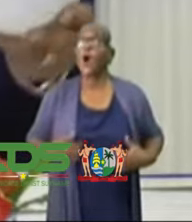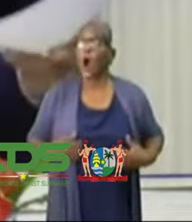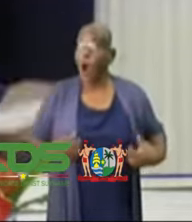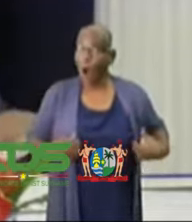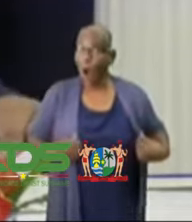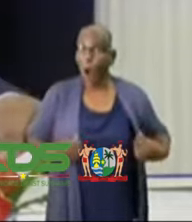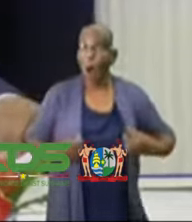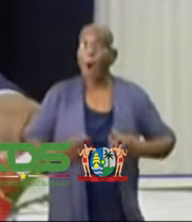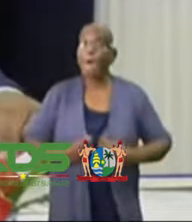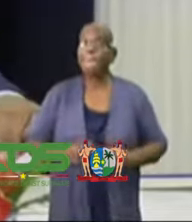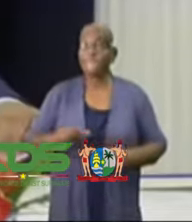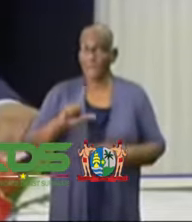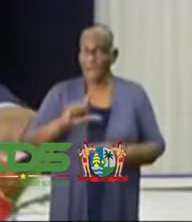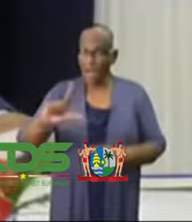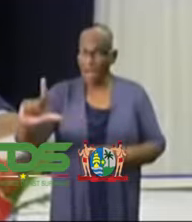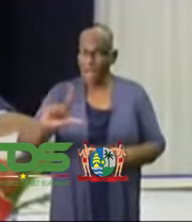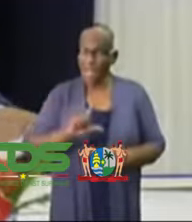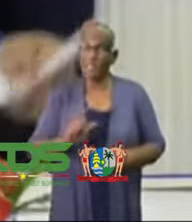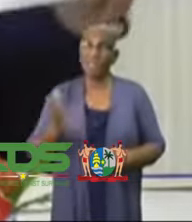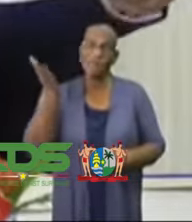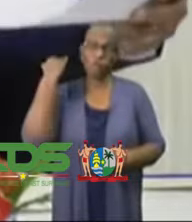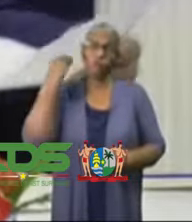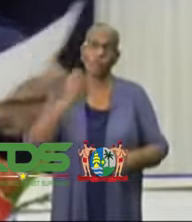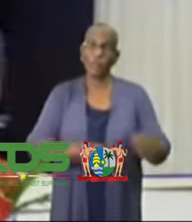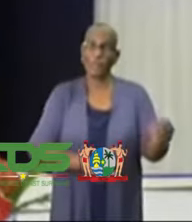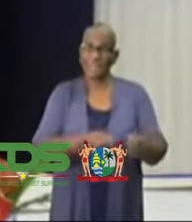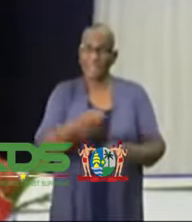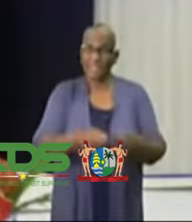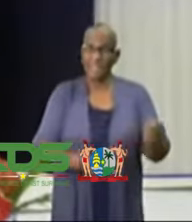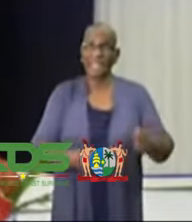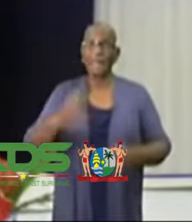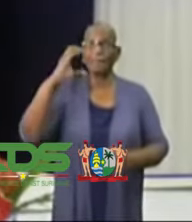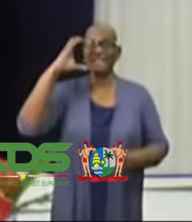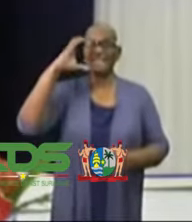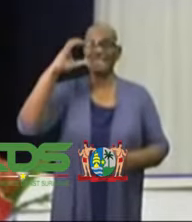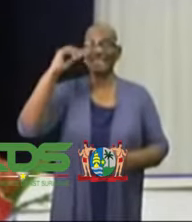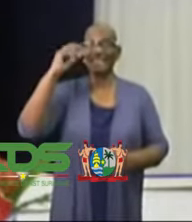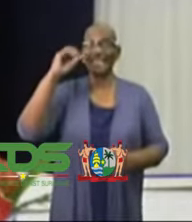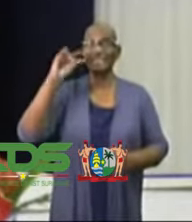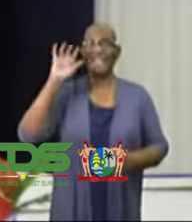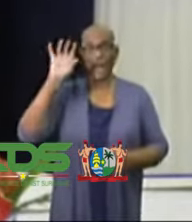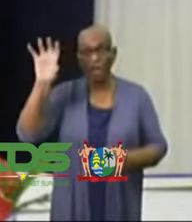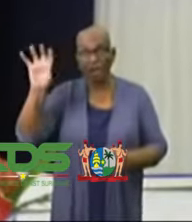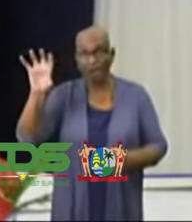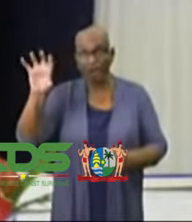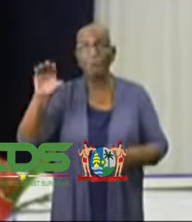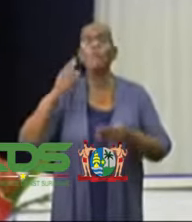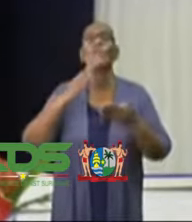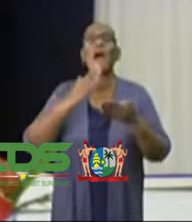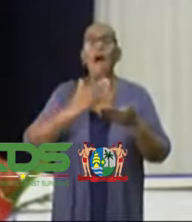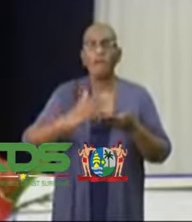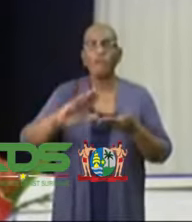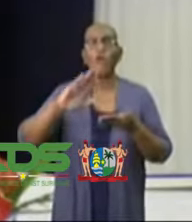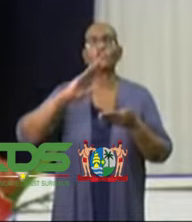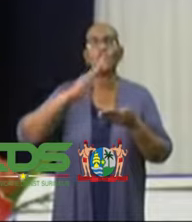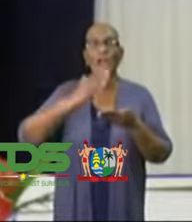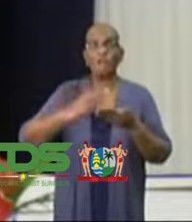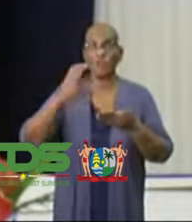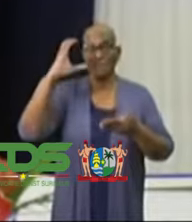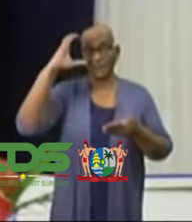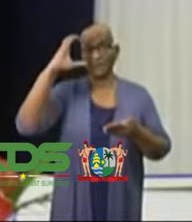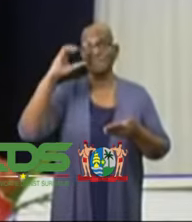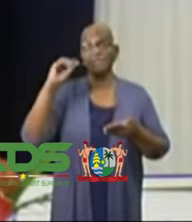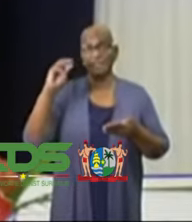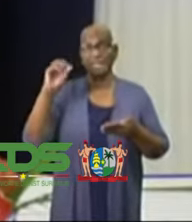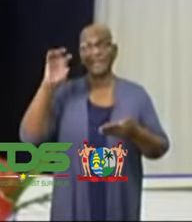regering gesloten had met die centrale bank, dat we die lening gaan aflossen. Zodat die centrale bank daar weer sterker begint te